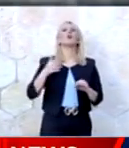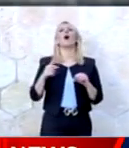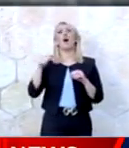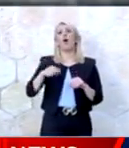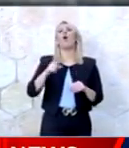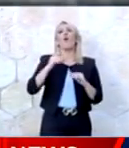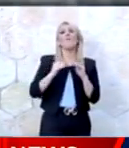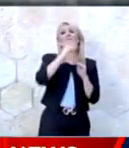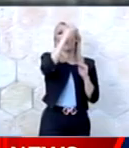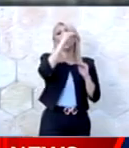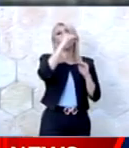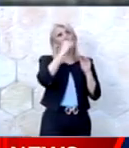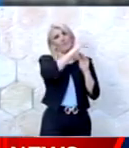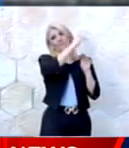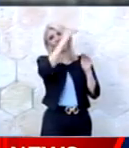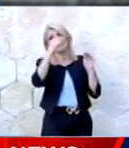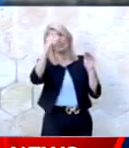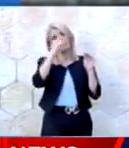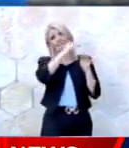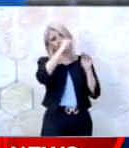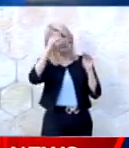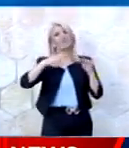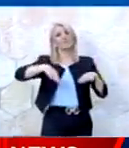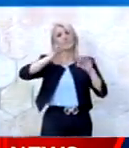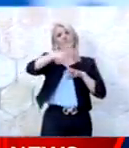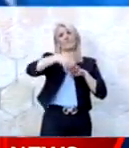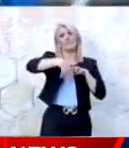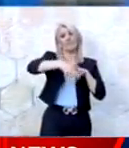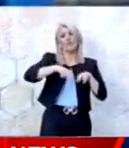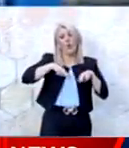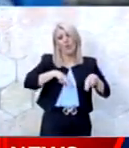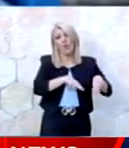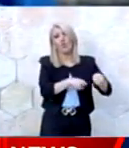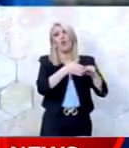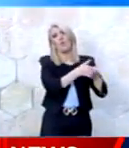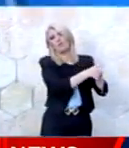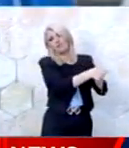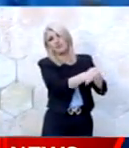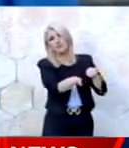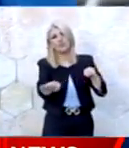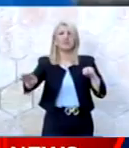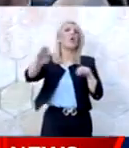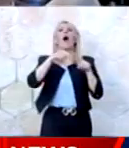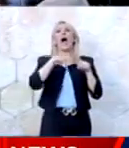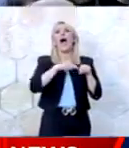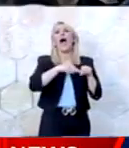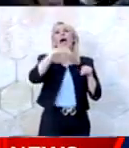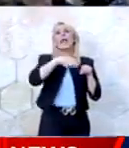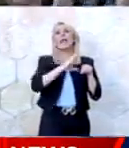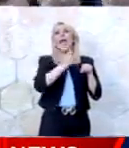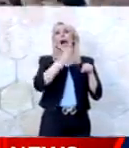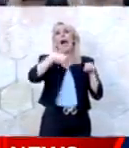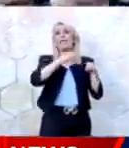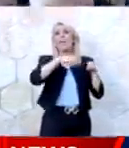αύριο υπογράφεται η σύμβαση για το δεύτερο κομμάτι να μπουν μηχανήματα στο κομμάτι Χερσόνησος Νεάπολη.